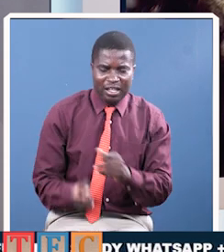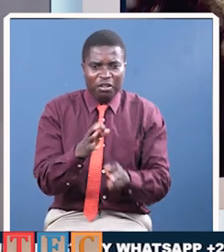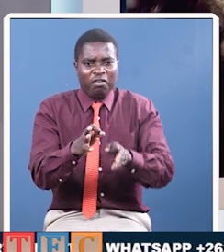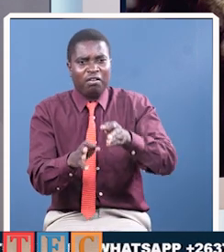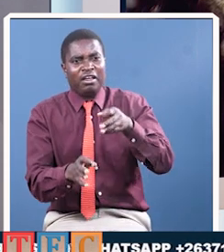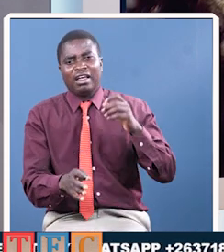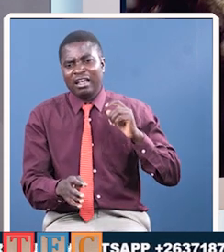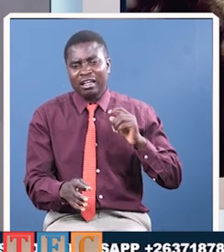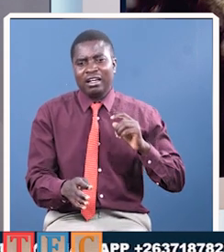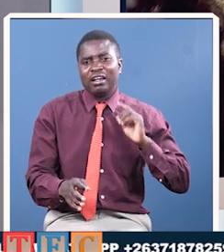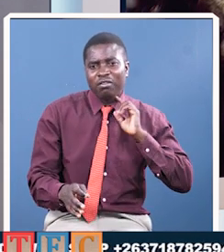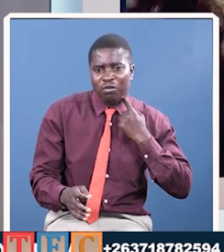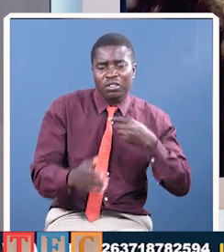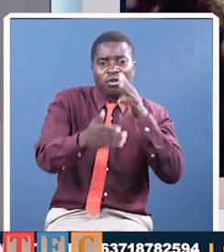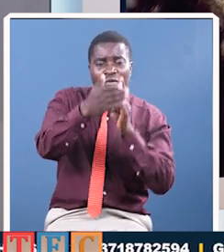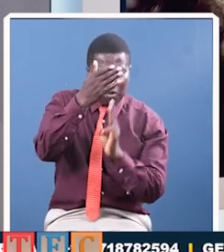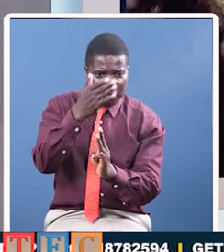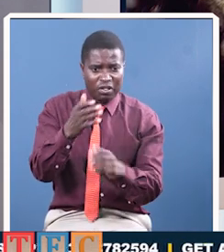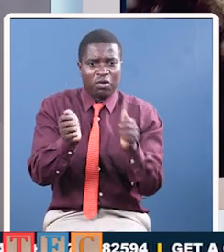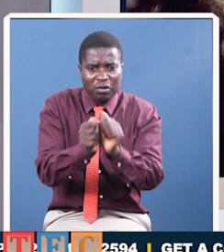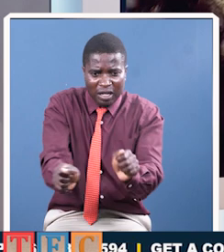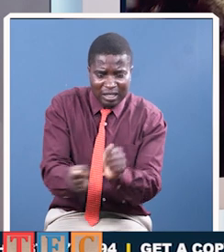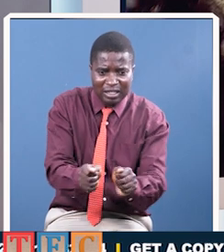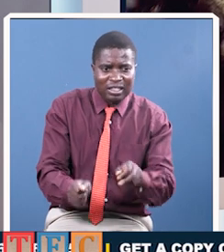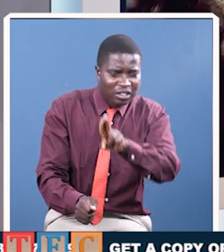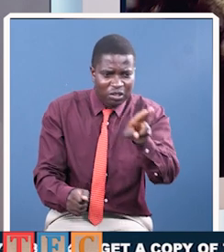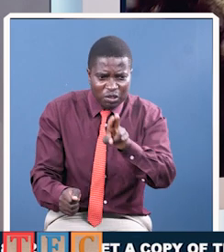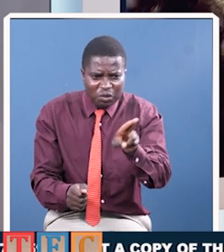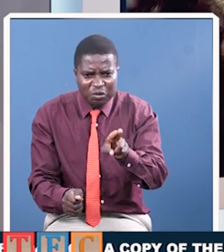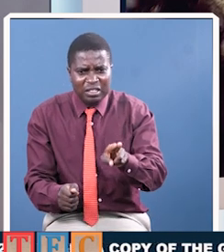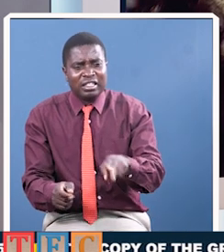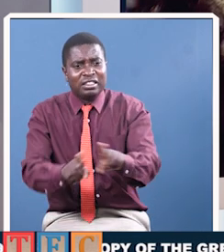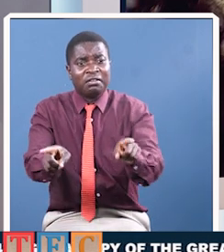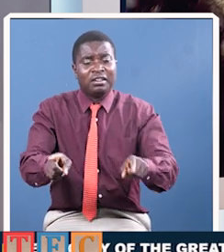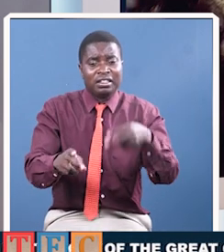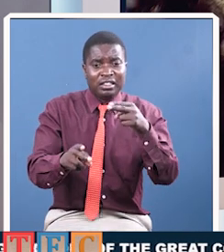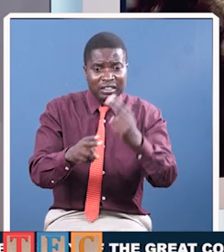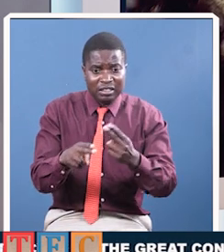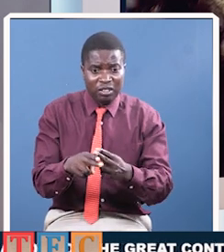zita rachiri kushandisa, yozvipa zita rinenge rimweya. Saka akunzi Bainage Scandroge